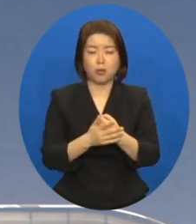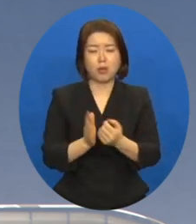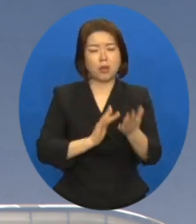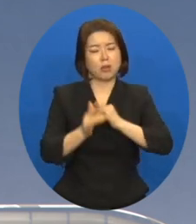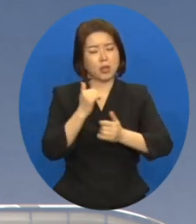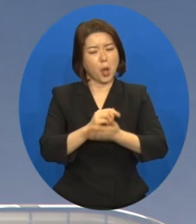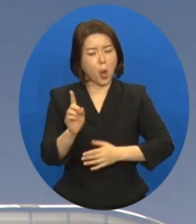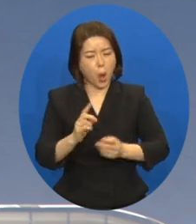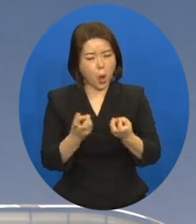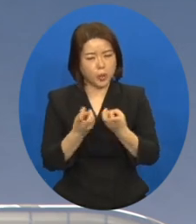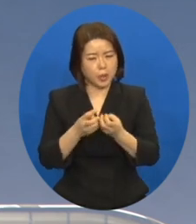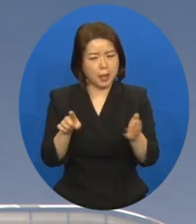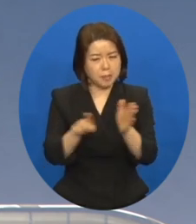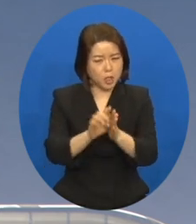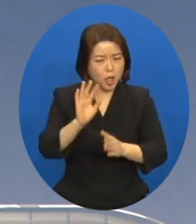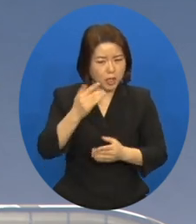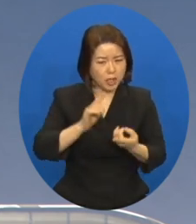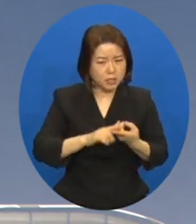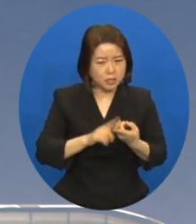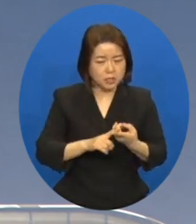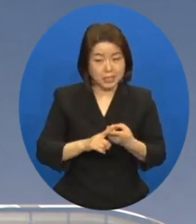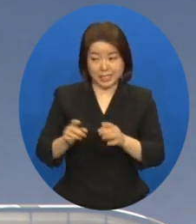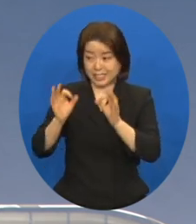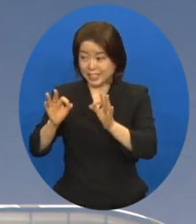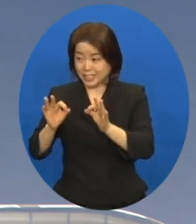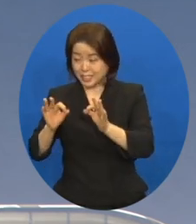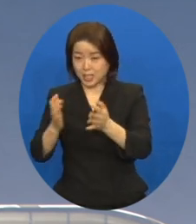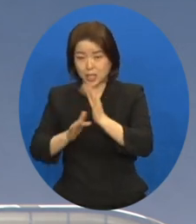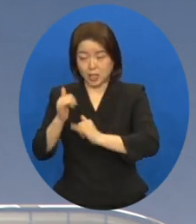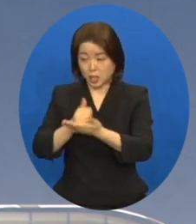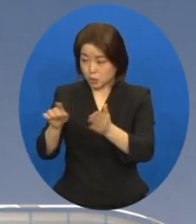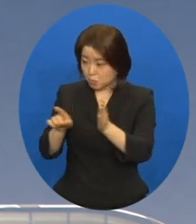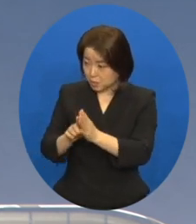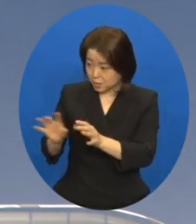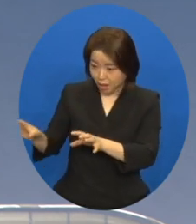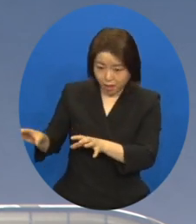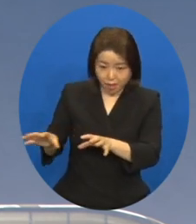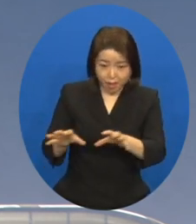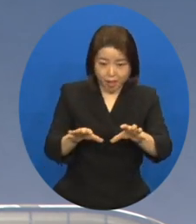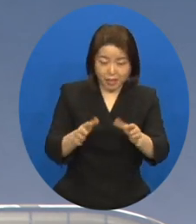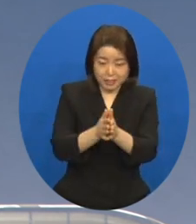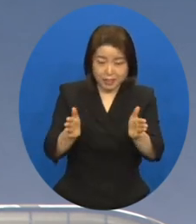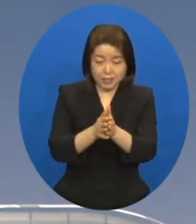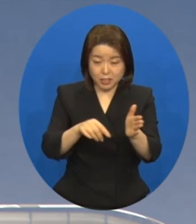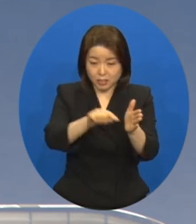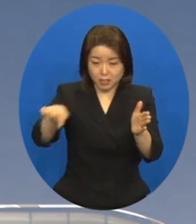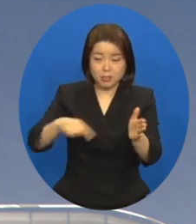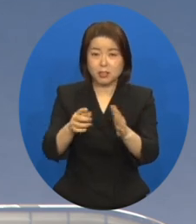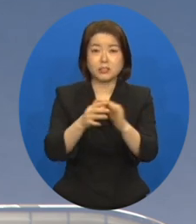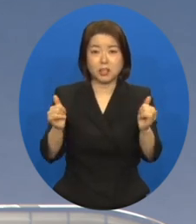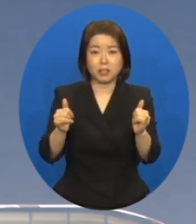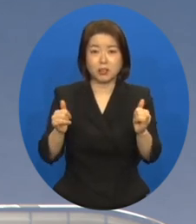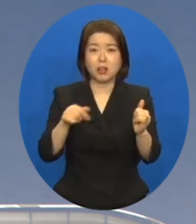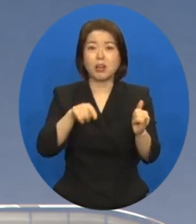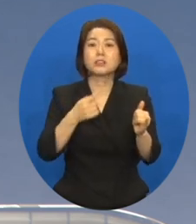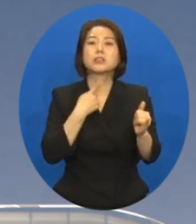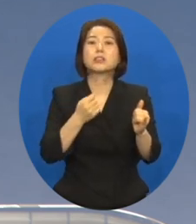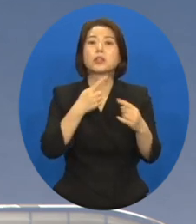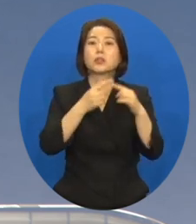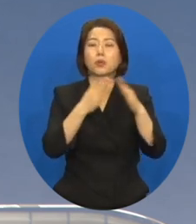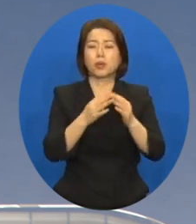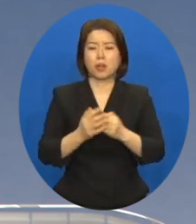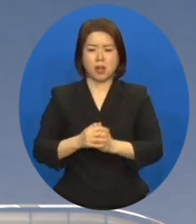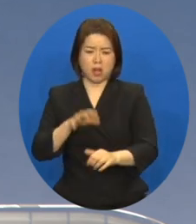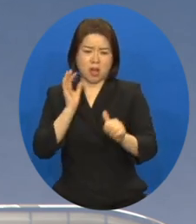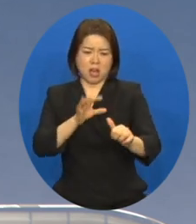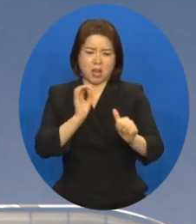믿어야 되는지 이제 막 예수를 믿는 사람들이 이제 시작된 그때니까 그랬던 교회예요. 핍박도